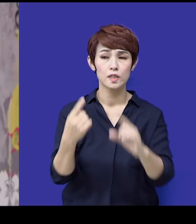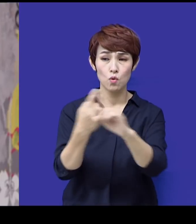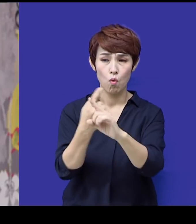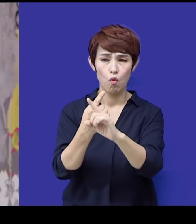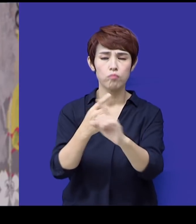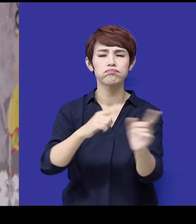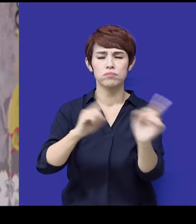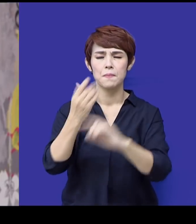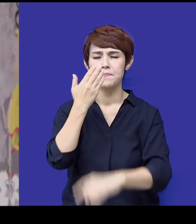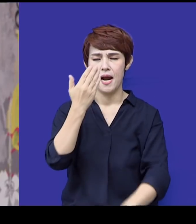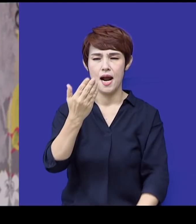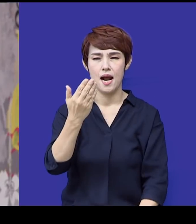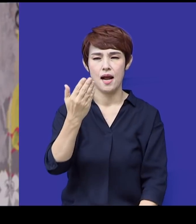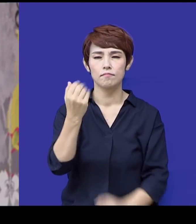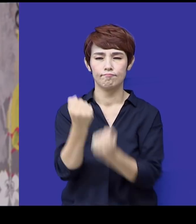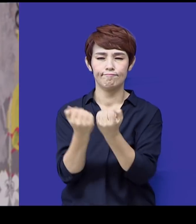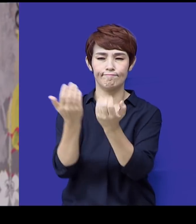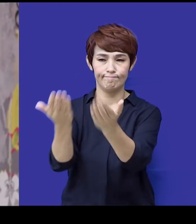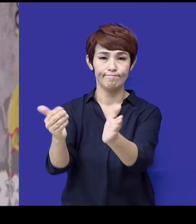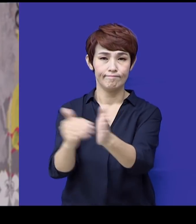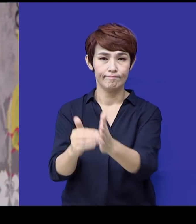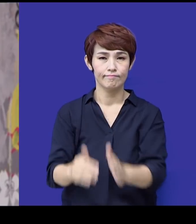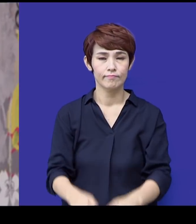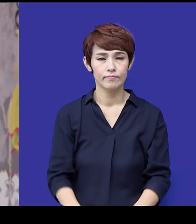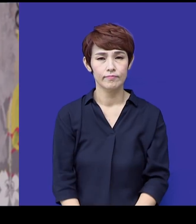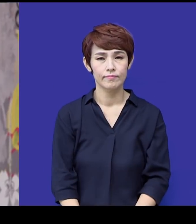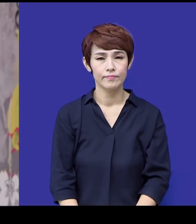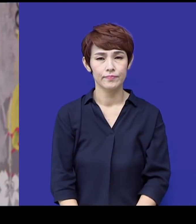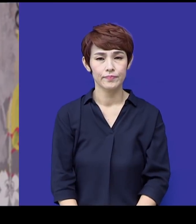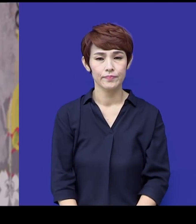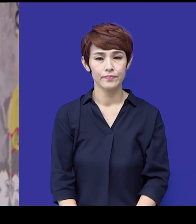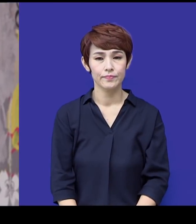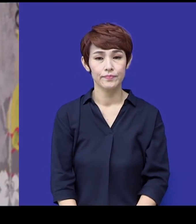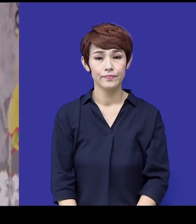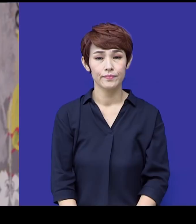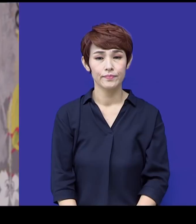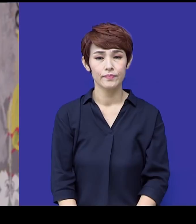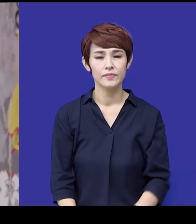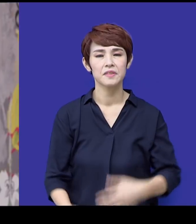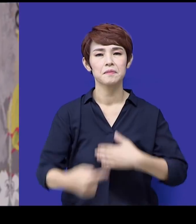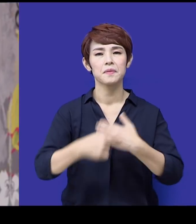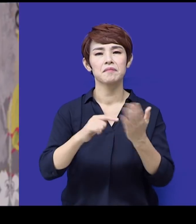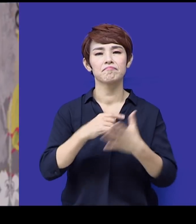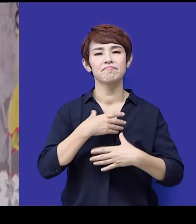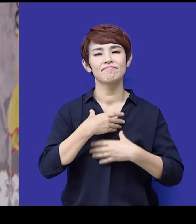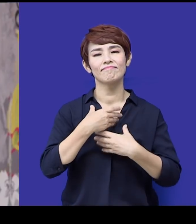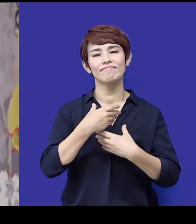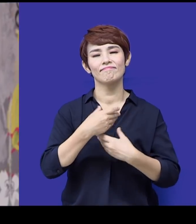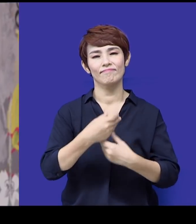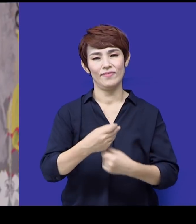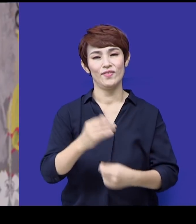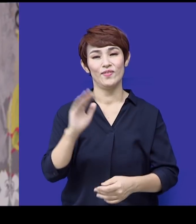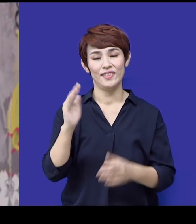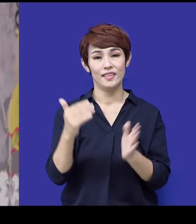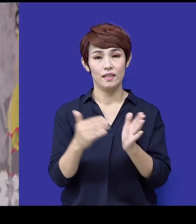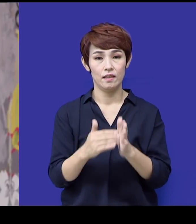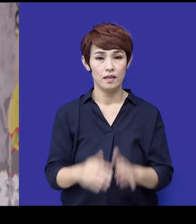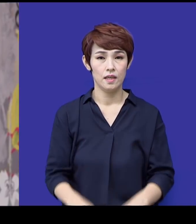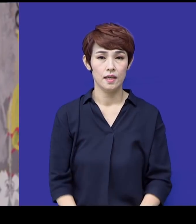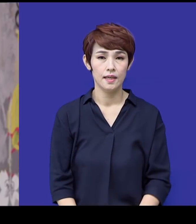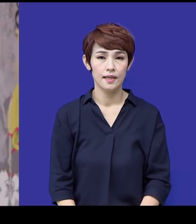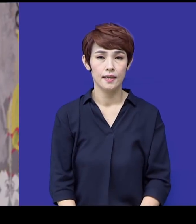낫는 병이다. 그리고 그러니까 그 치료하면서 이제 마음이 안정이 되고 근데 또 치료하다가